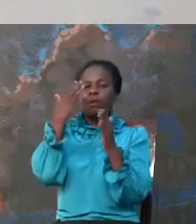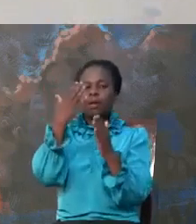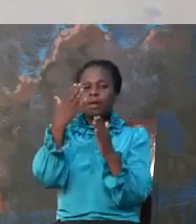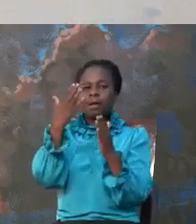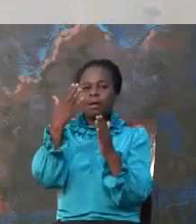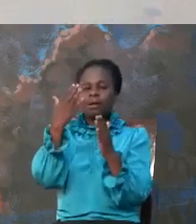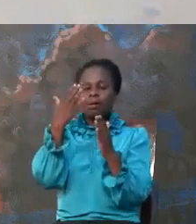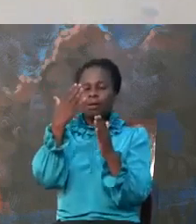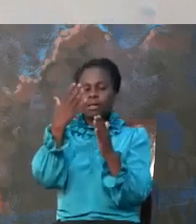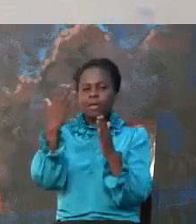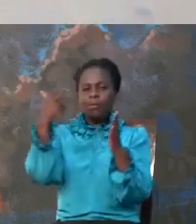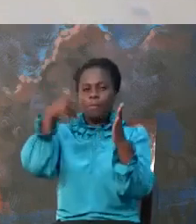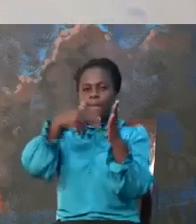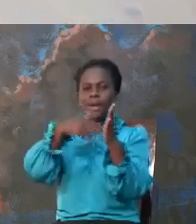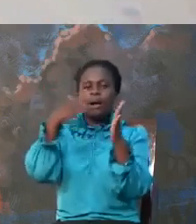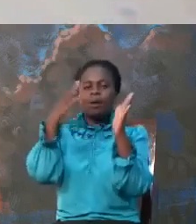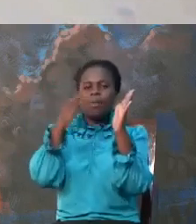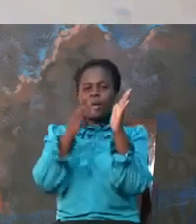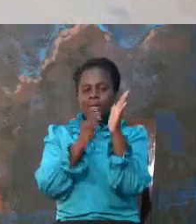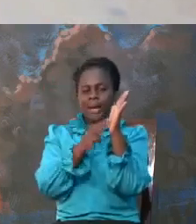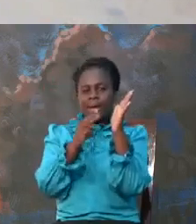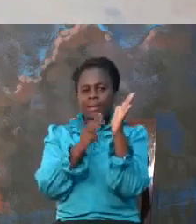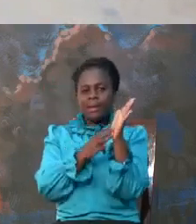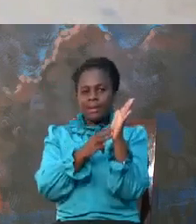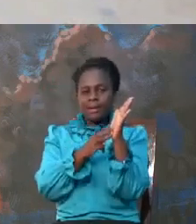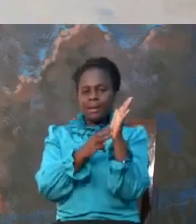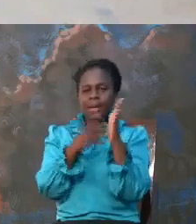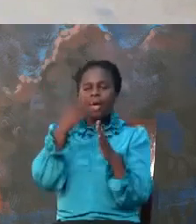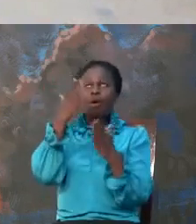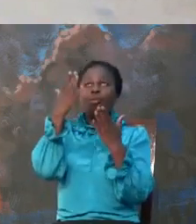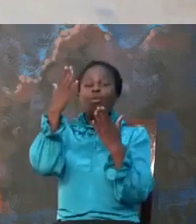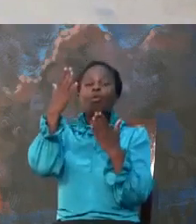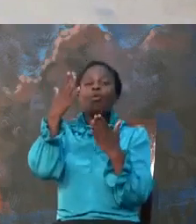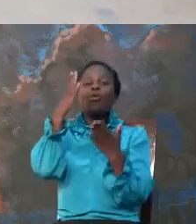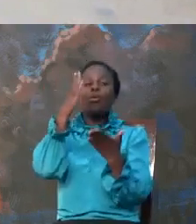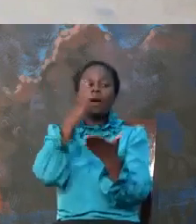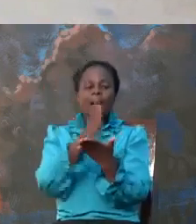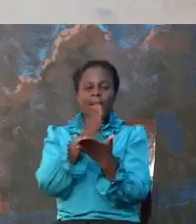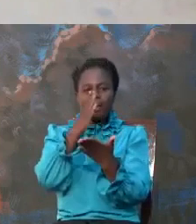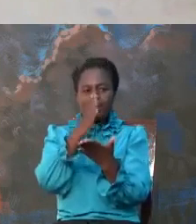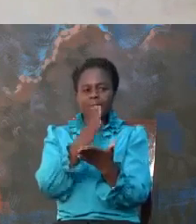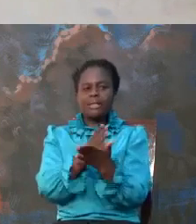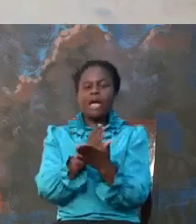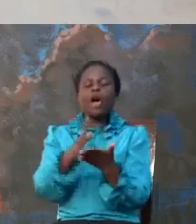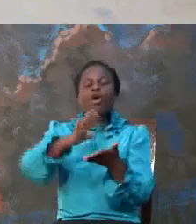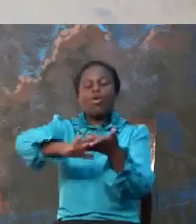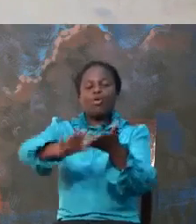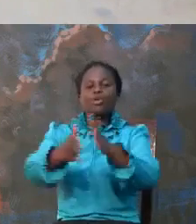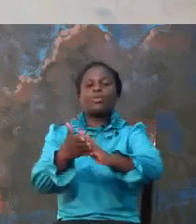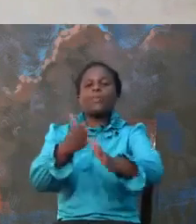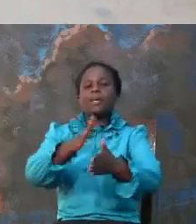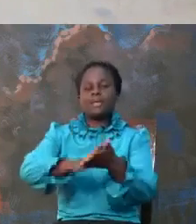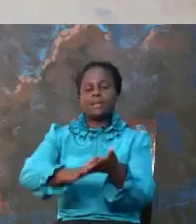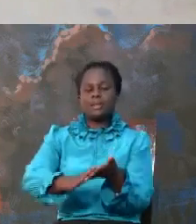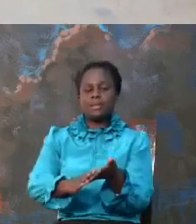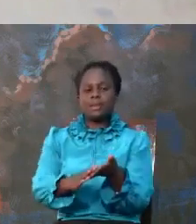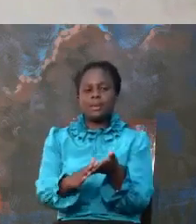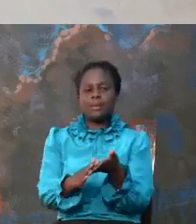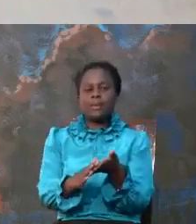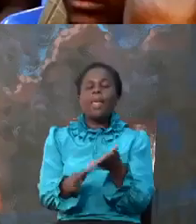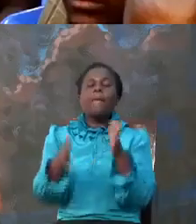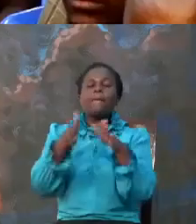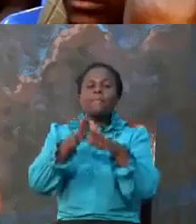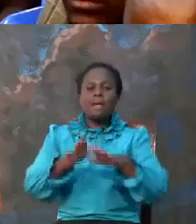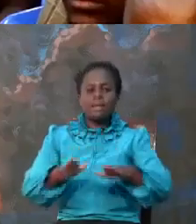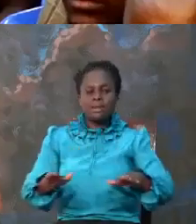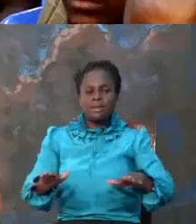maandiko yanaeleza vizuri kabisa habari hizi njema, Mungu katika kutupatanisha.